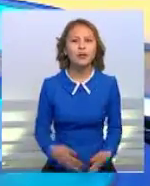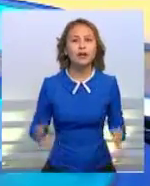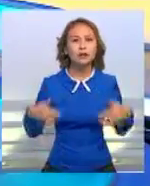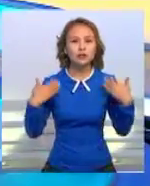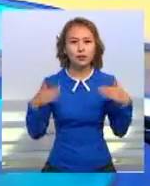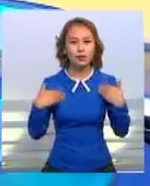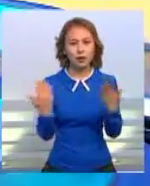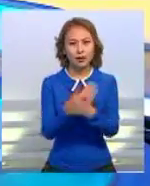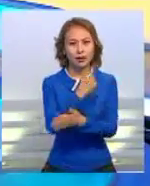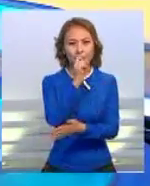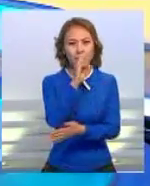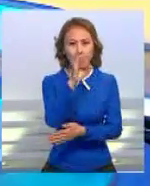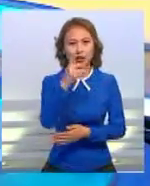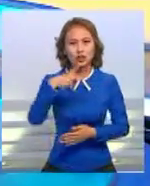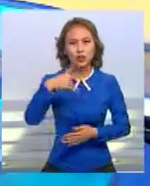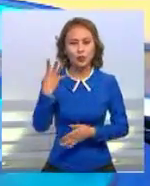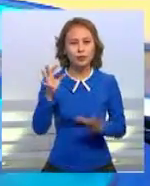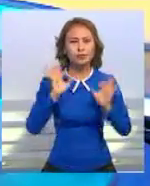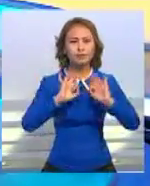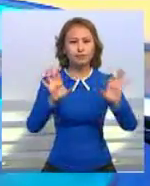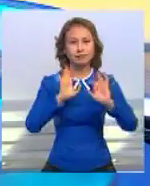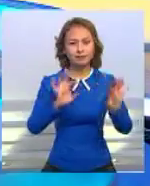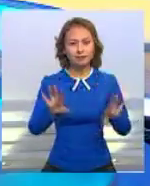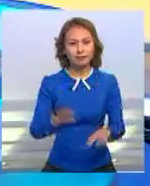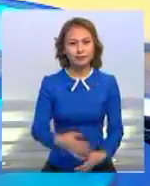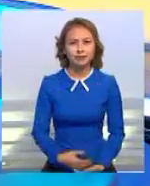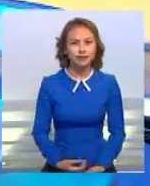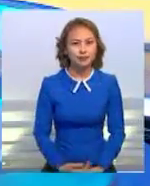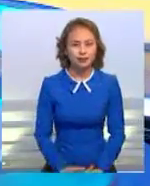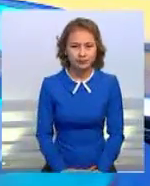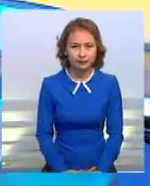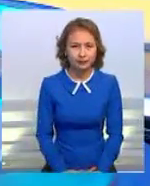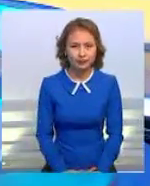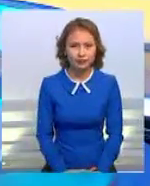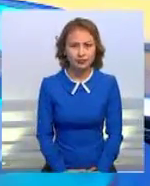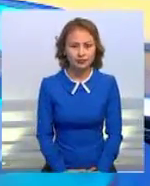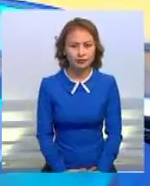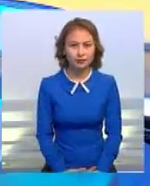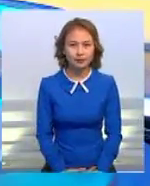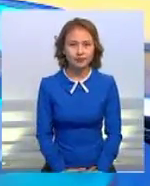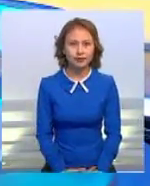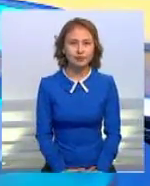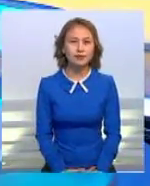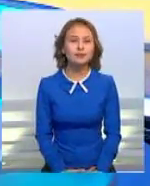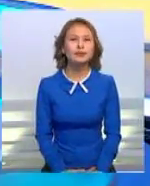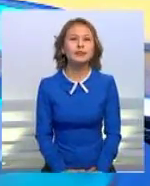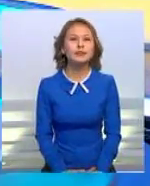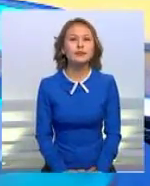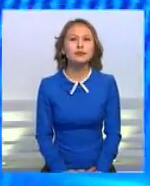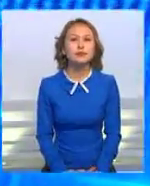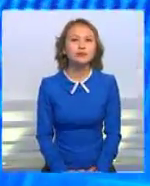Армысыздар, хабар 24 арнасының эфирінде жаңалықтар студияда Әнуарбек Жәлел және сурдо аудармашы Жанбота Сәрсенбаева.